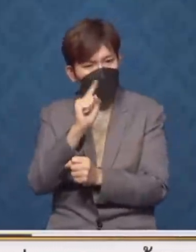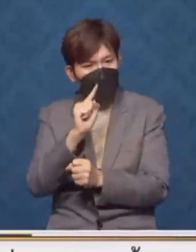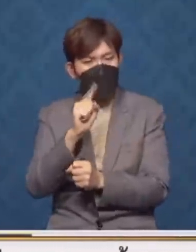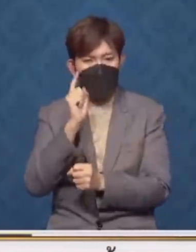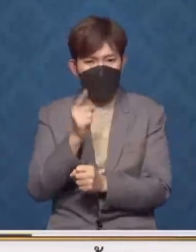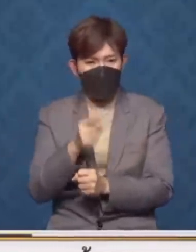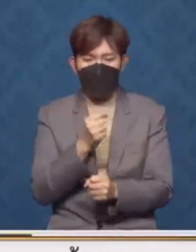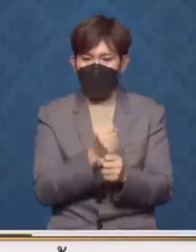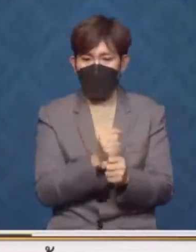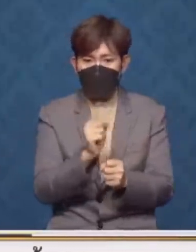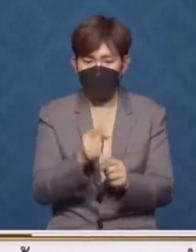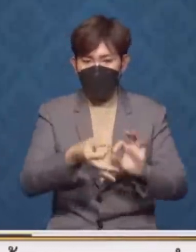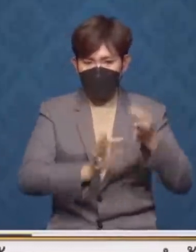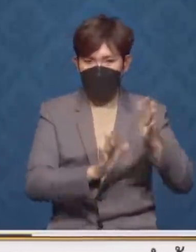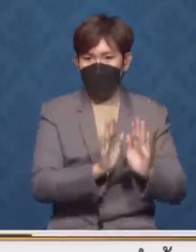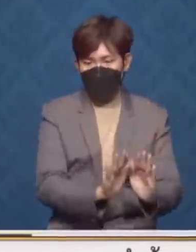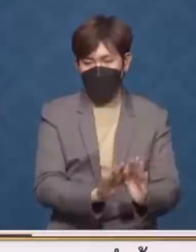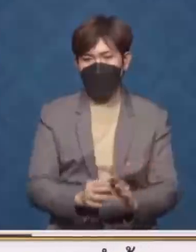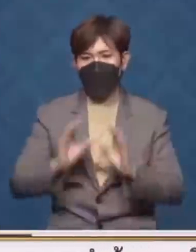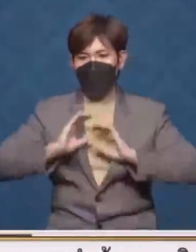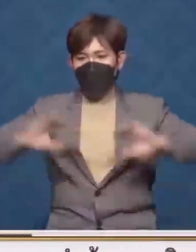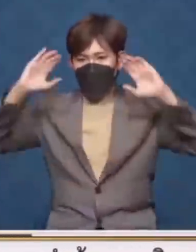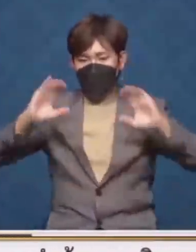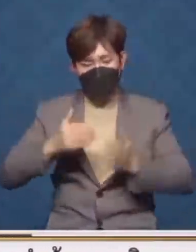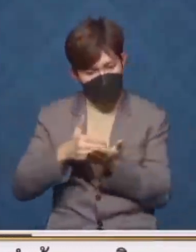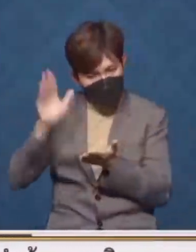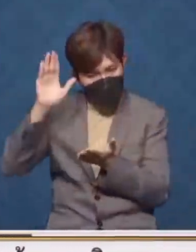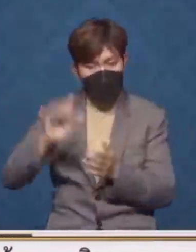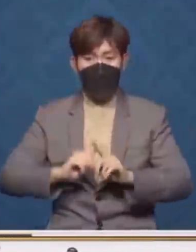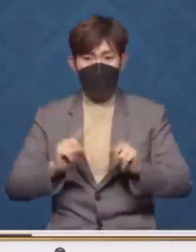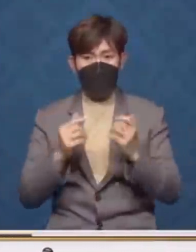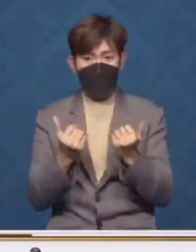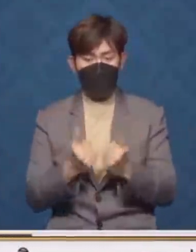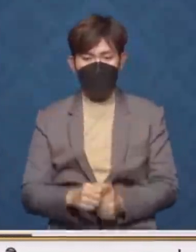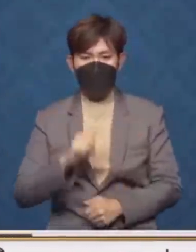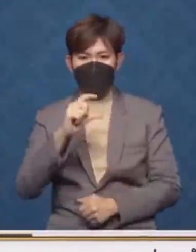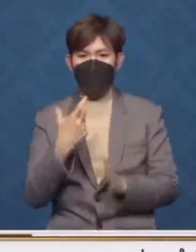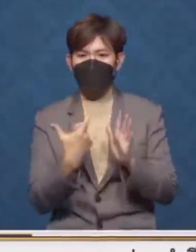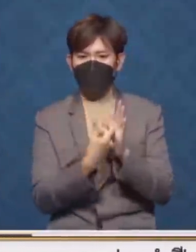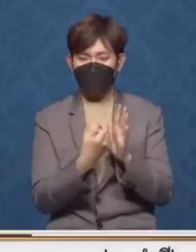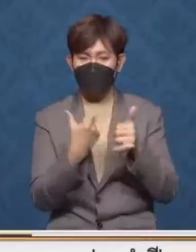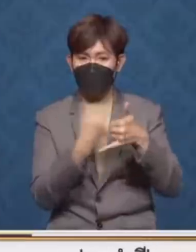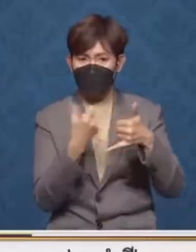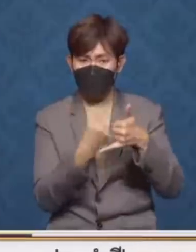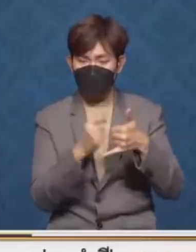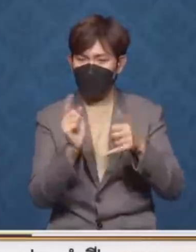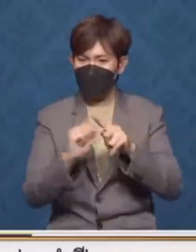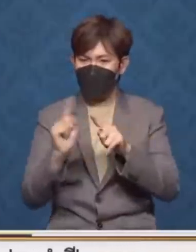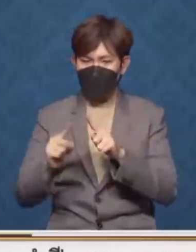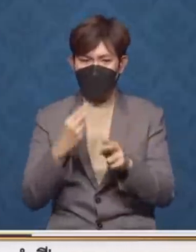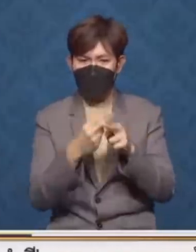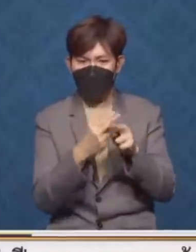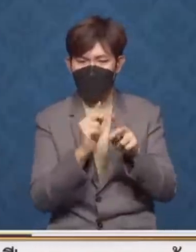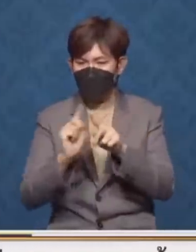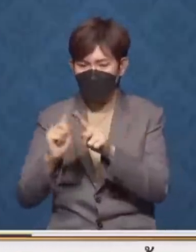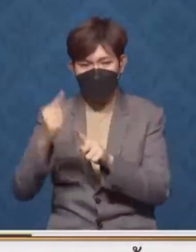ไปค่ะต่อจากนี้ค่ะแม่พ่อใหญ่ประยุทธ์จะระดมเอาวัคซีนสารพัดยี่ห้อเข้ามาประกาศผ่อนคลายมาตรการหรือ